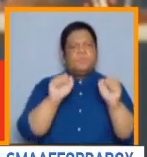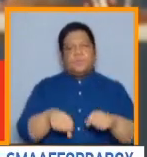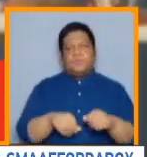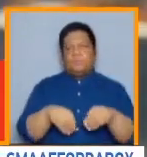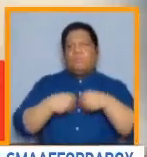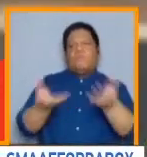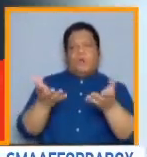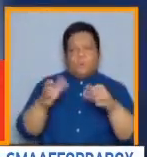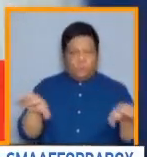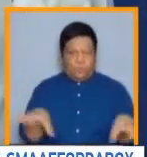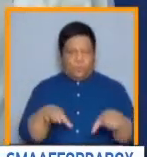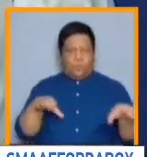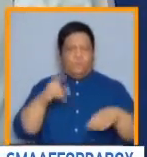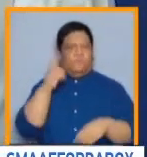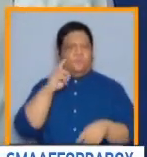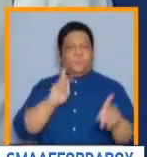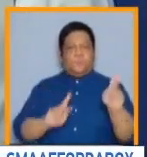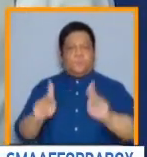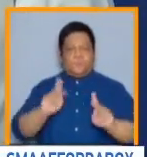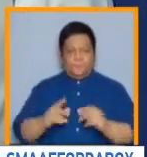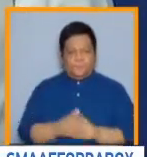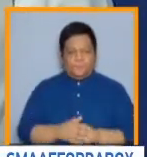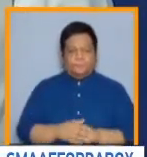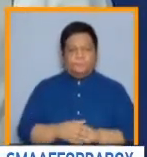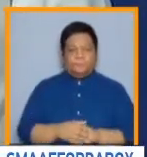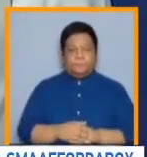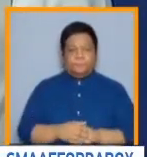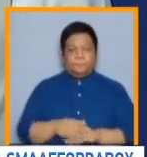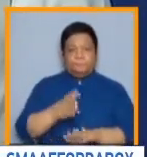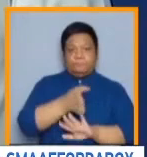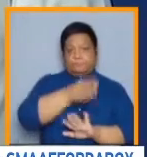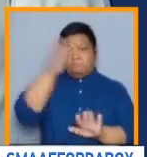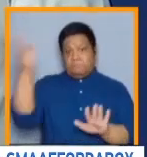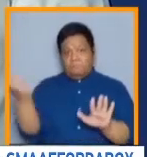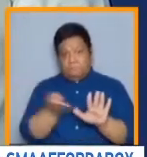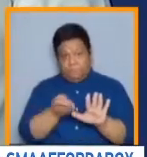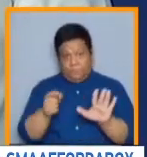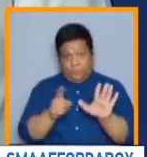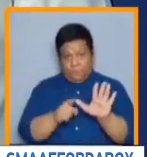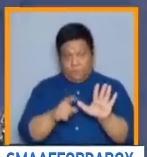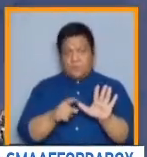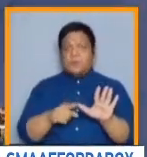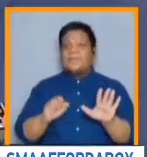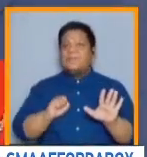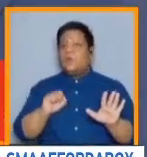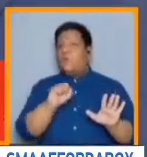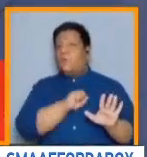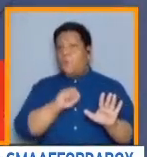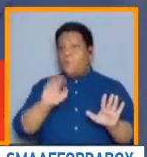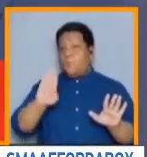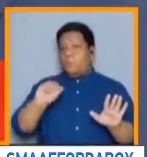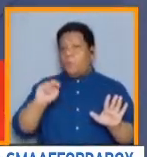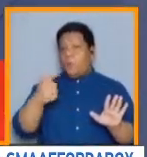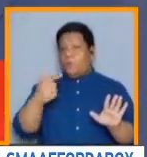kababayan. Virtual namang dumalo si Senador Bongo sa bicameral meeting ng Senado at